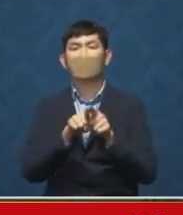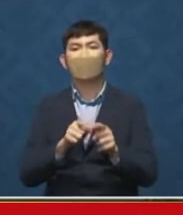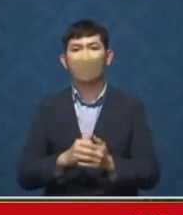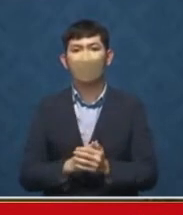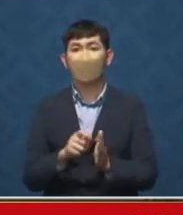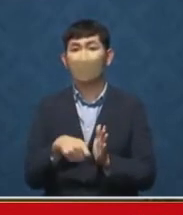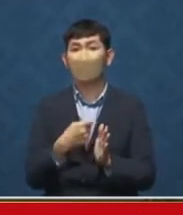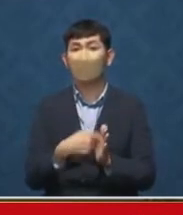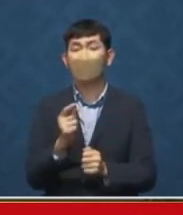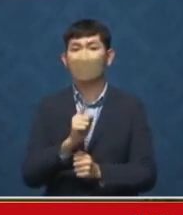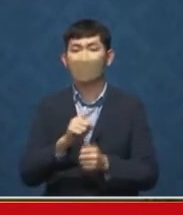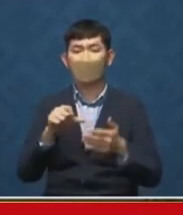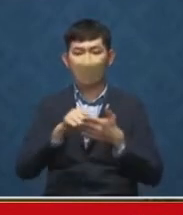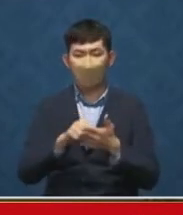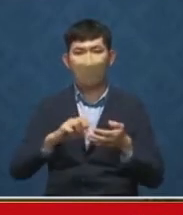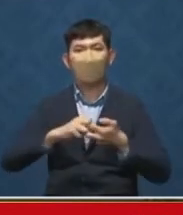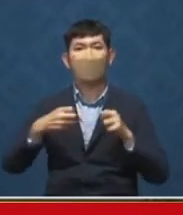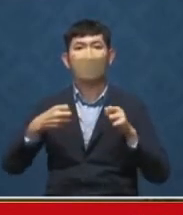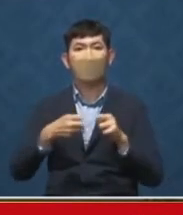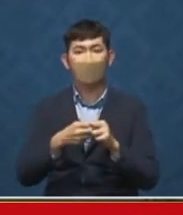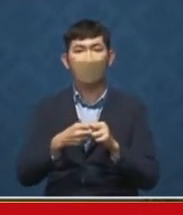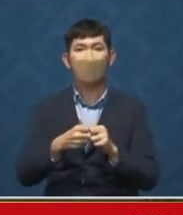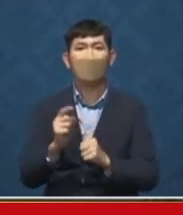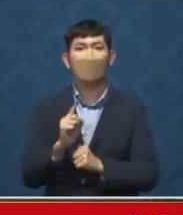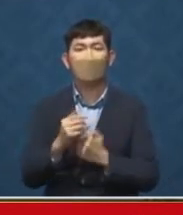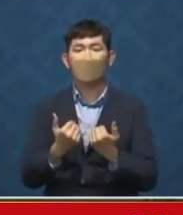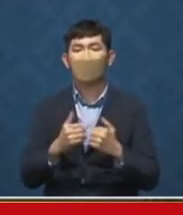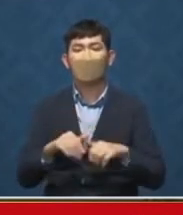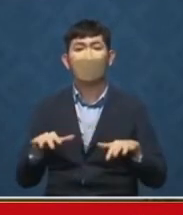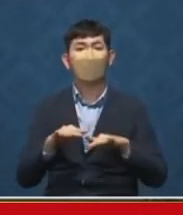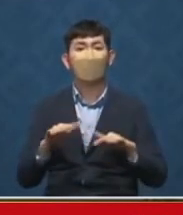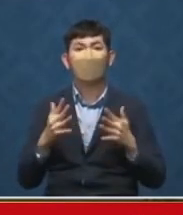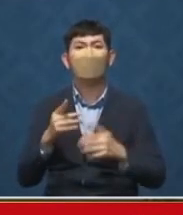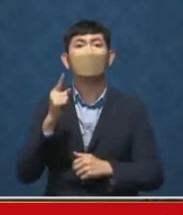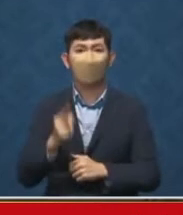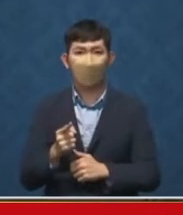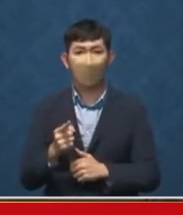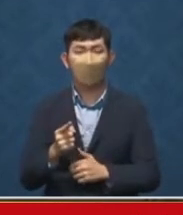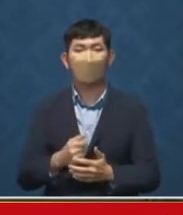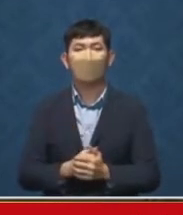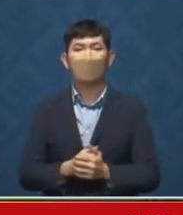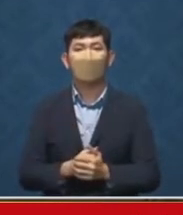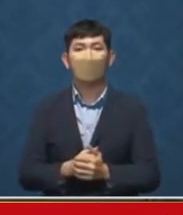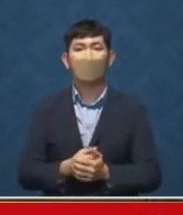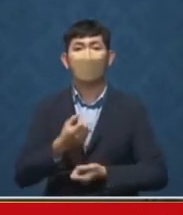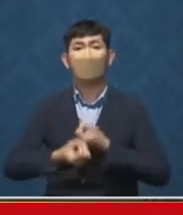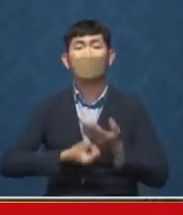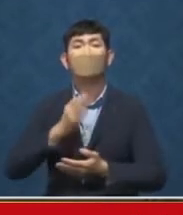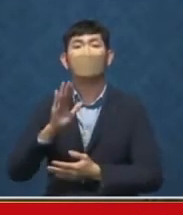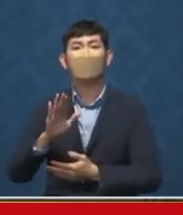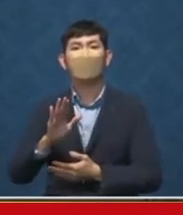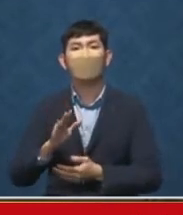อันนี้ก็เหมือนลอกกันมาเหมือนทุกอันนั่นแหละครับเนื่องจากสามารถนำไปแก้ไขปัญหาในสถานการณ์ที่ไม่ปกติได้จริ